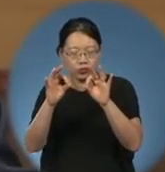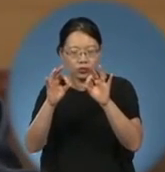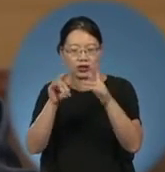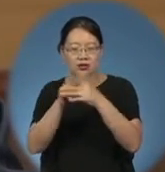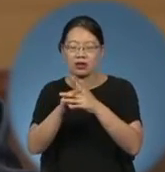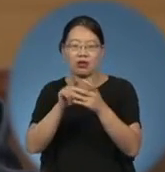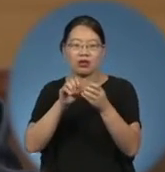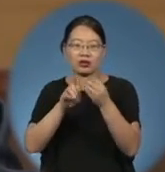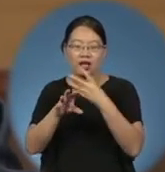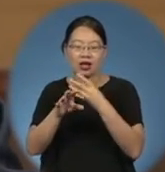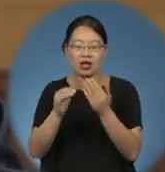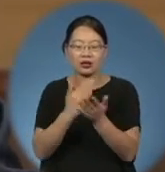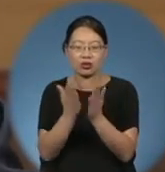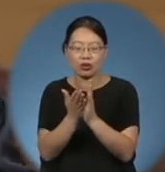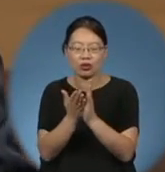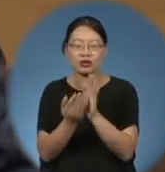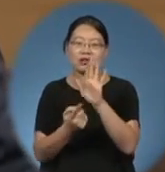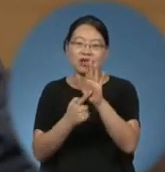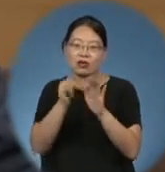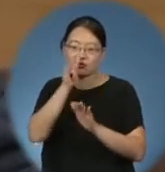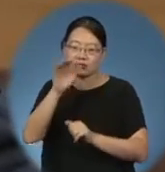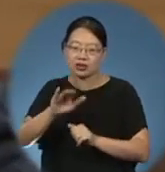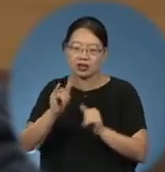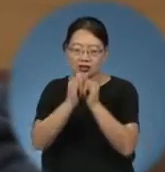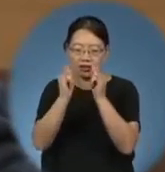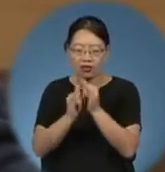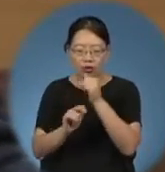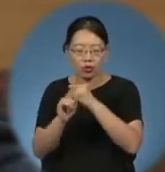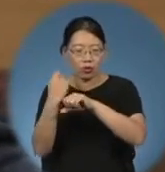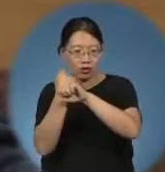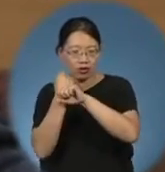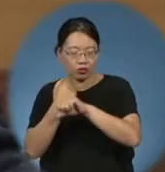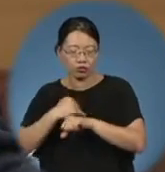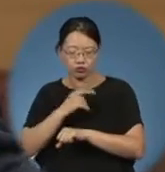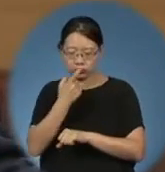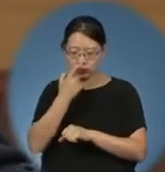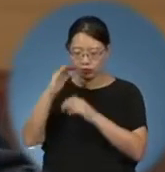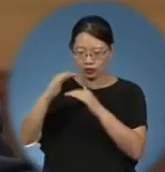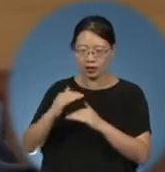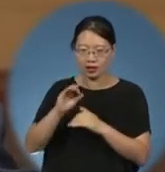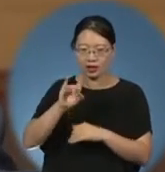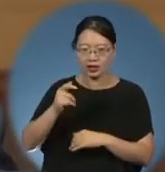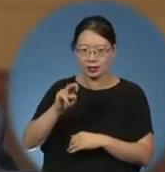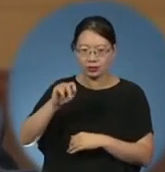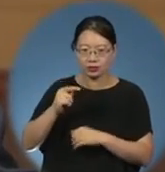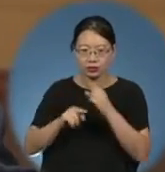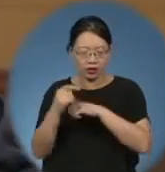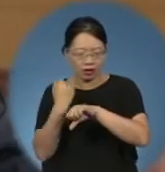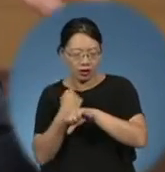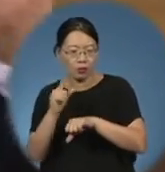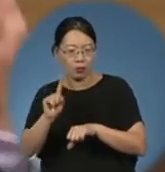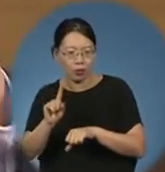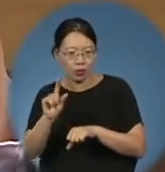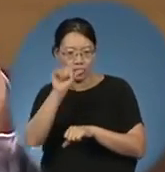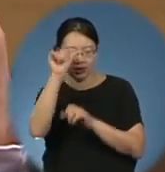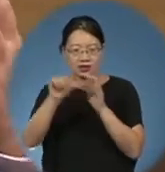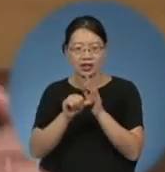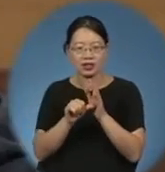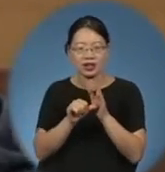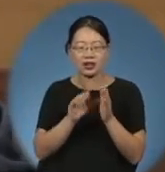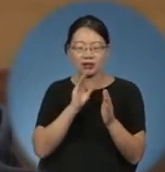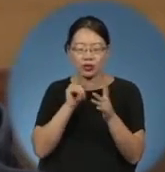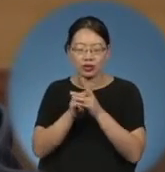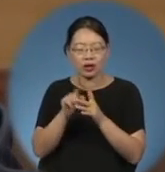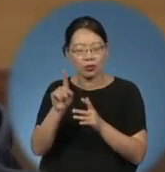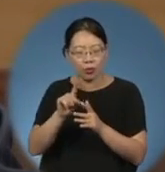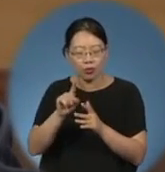요점 답이 없는 당의 여러가지인데 사회과학이 우리가 배웠던 정답 2 무도와 가야 이 뭘까 우리 교육이 부족한 점이